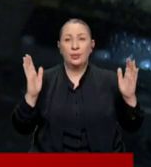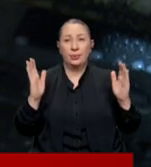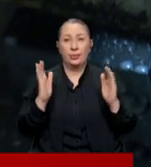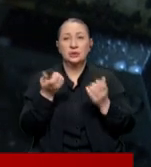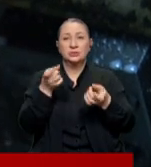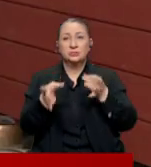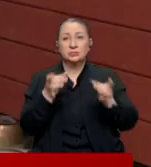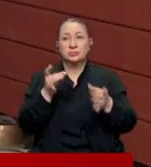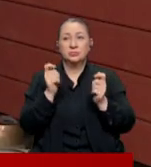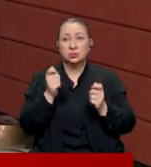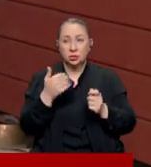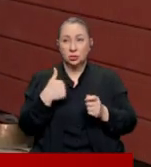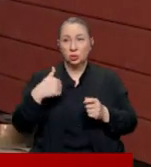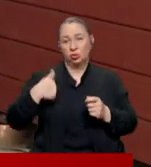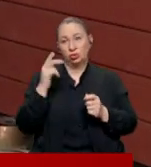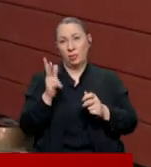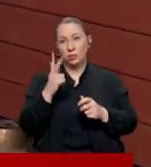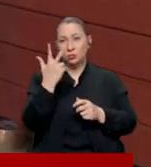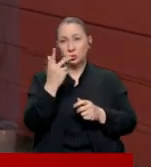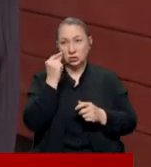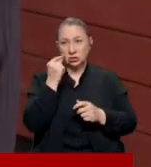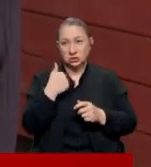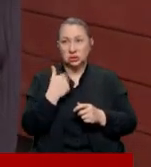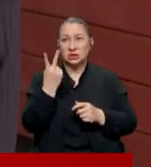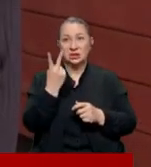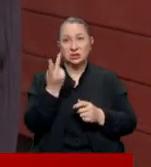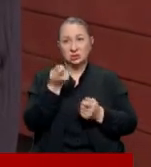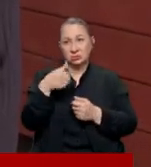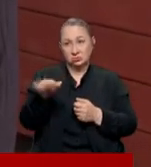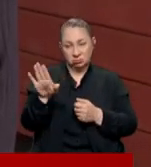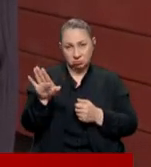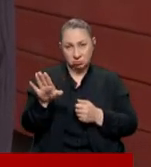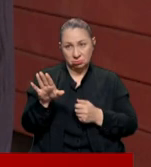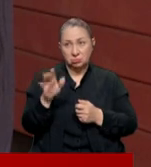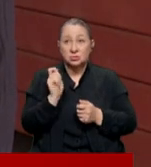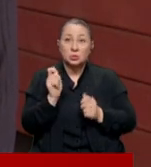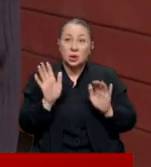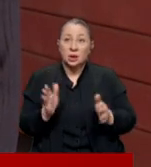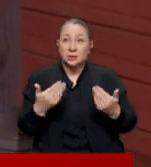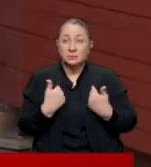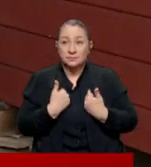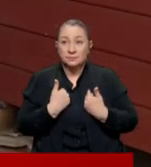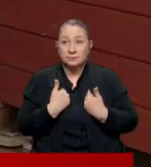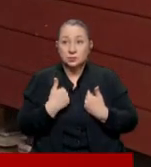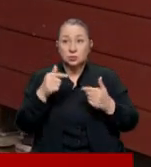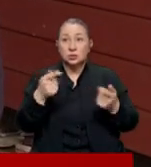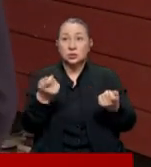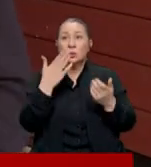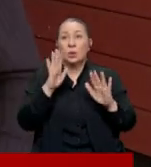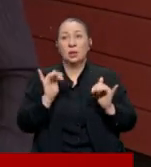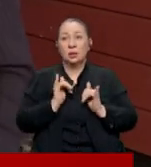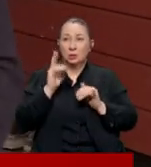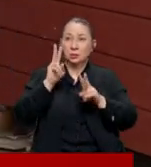gitmek zorunda kalıyor. Normalde 3 kişiydik. İkisini çıkarmak zorunda kaldılar. Şu an işimiz